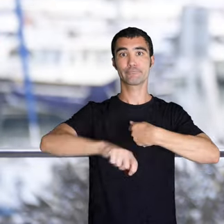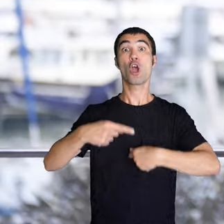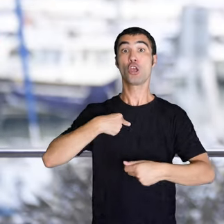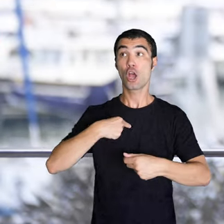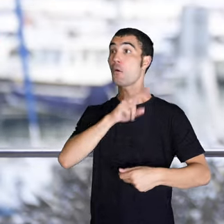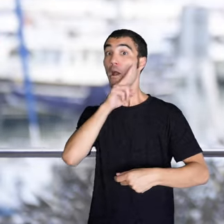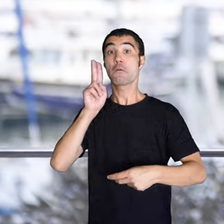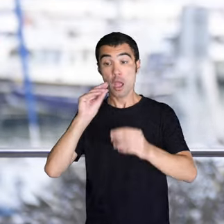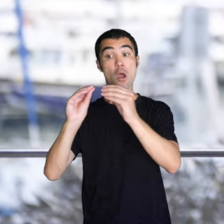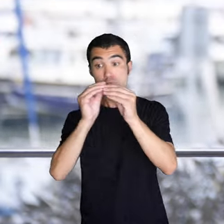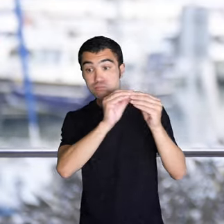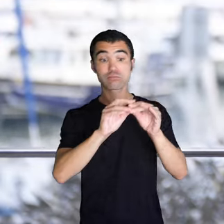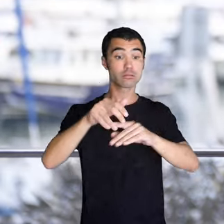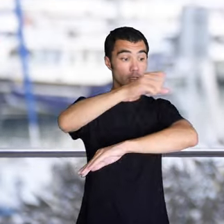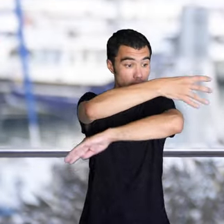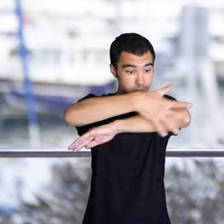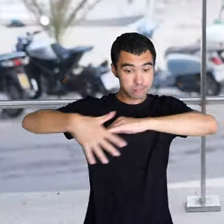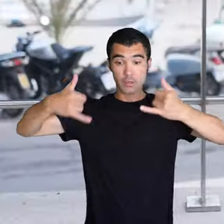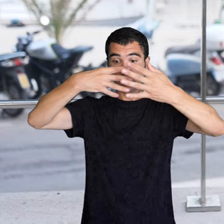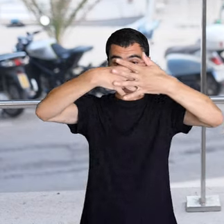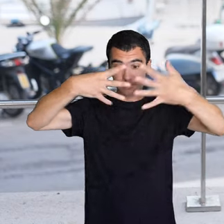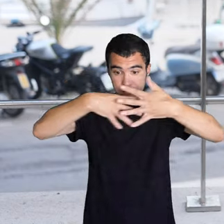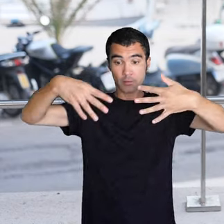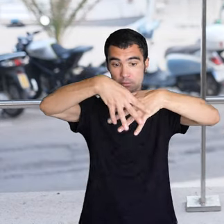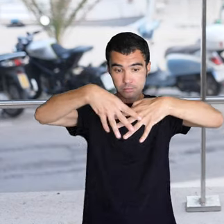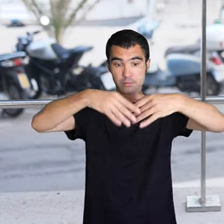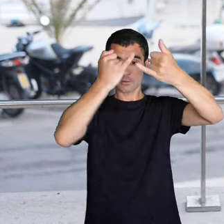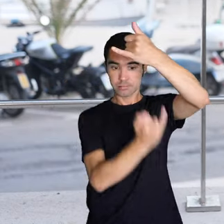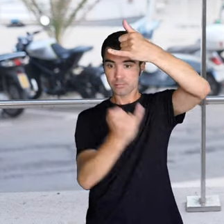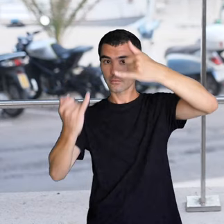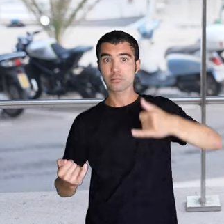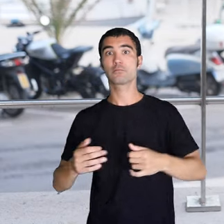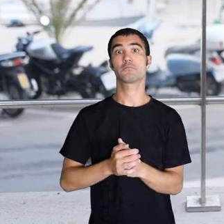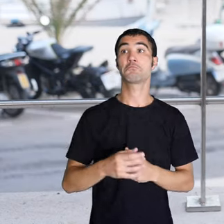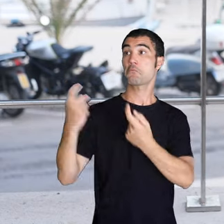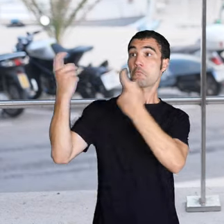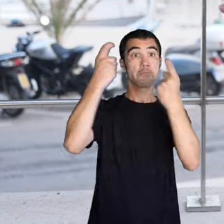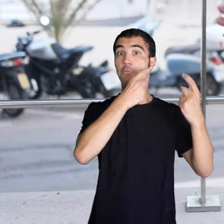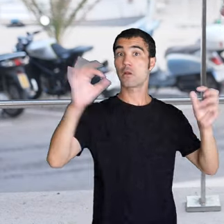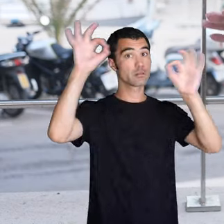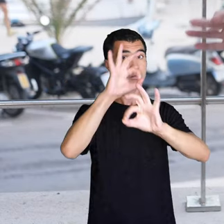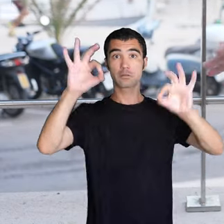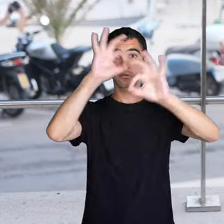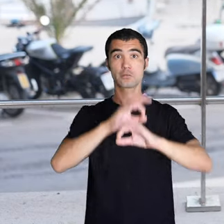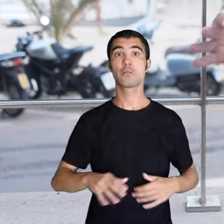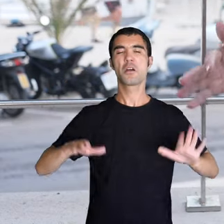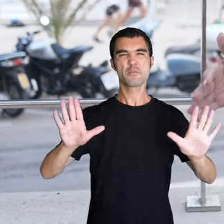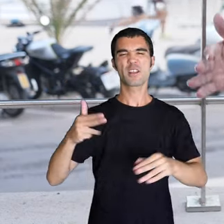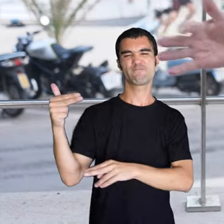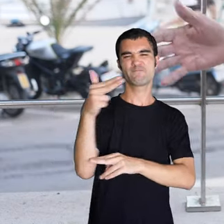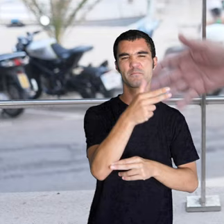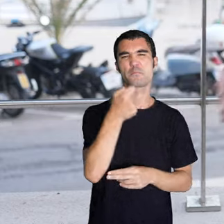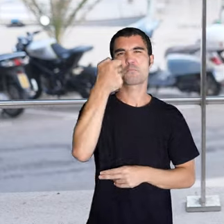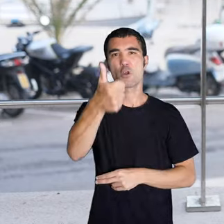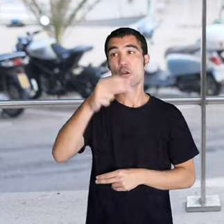pelangres, mon mare i n'atos també no me'n va ensenyar ningú i vaig anar un dia bé, però també em vaig dur per el peix, el que